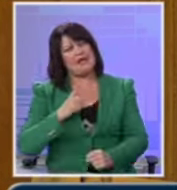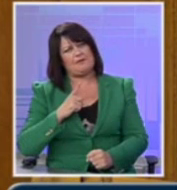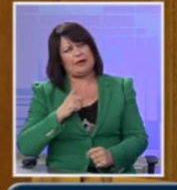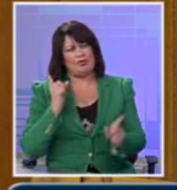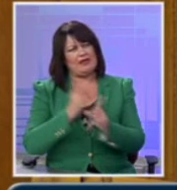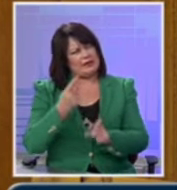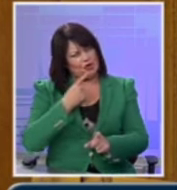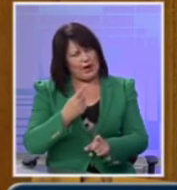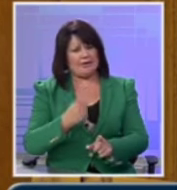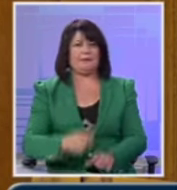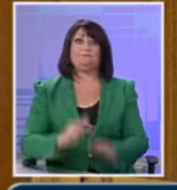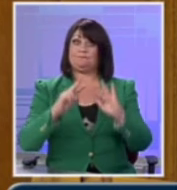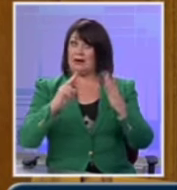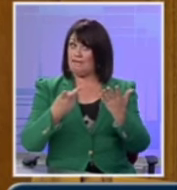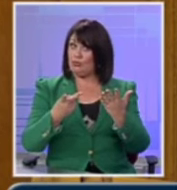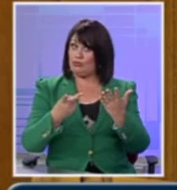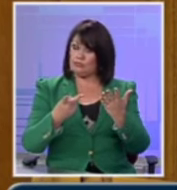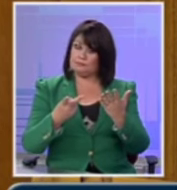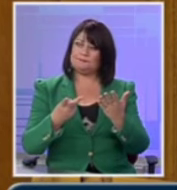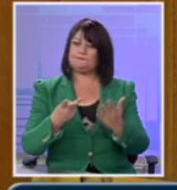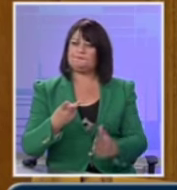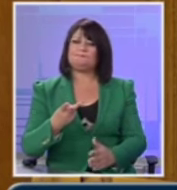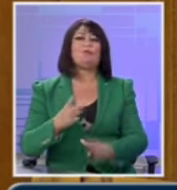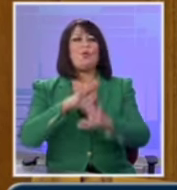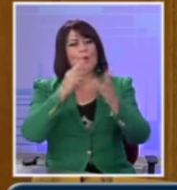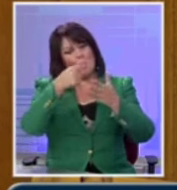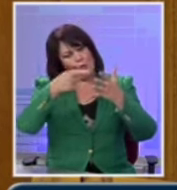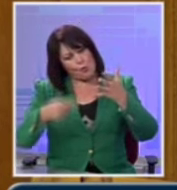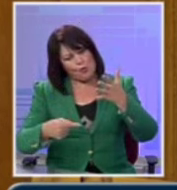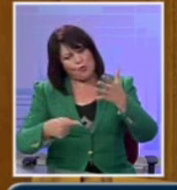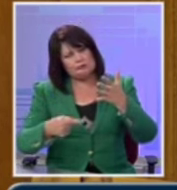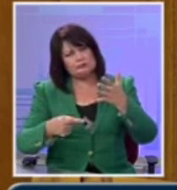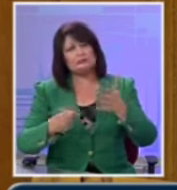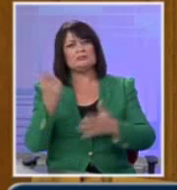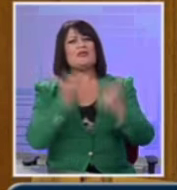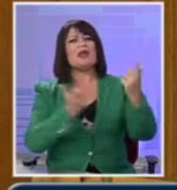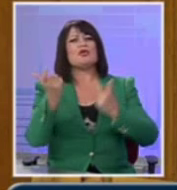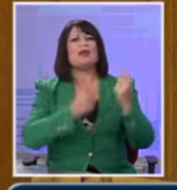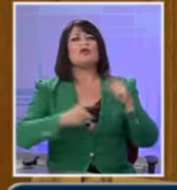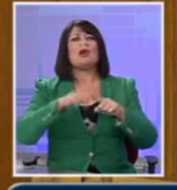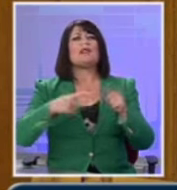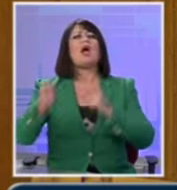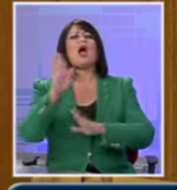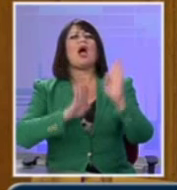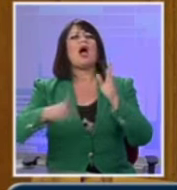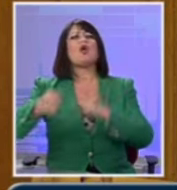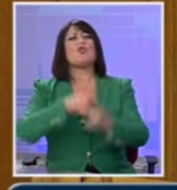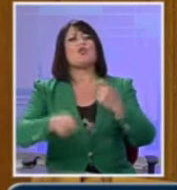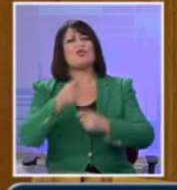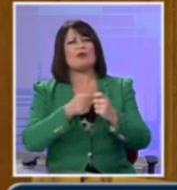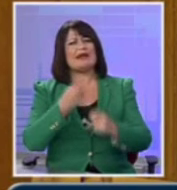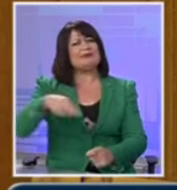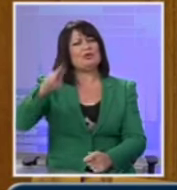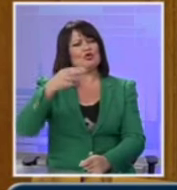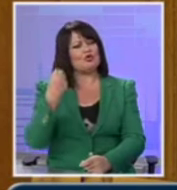αναλυτές. Έβδομο, μετά από τα παραπάνω, ο δανεισμός της χώρας από τις αγορές με ανεκτό